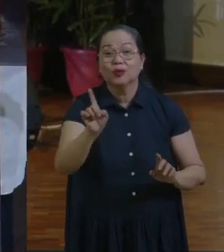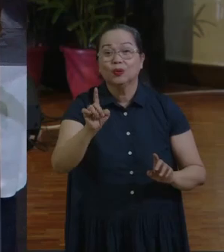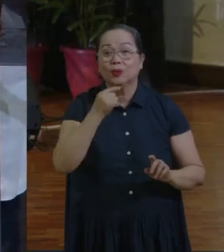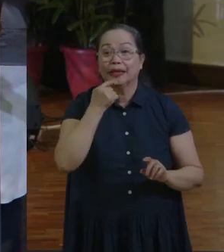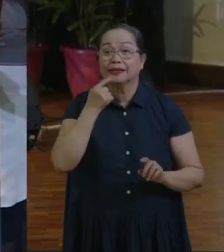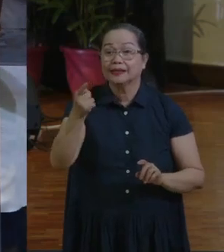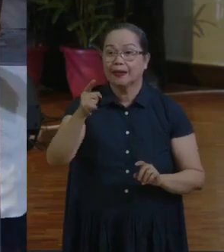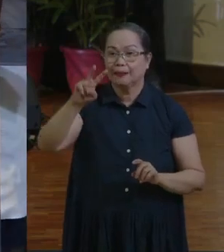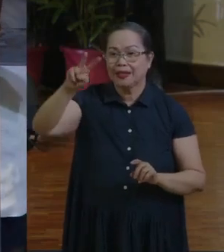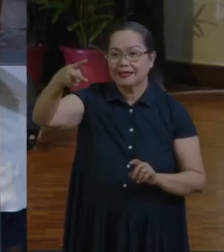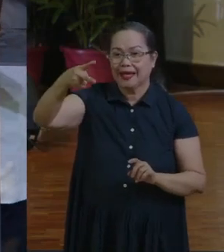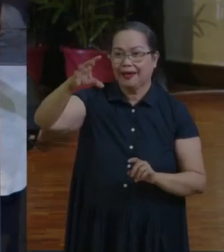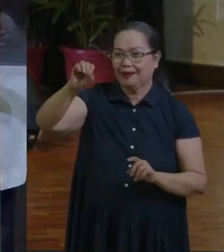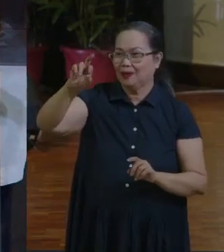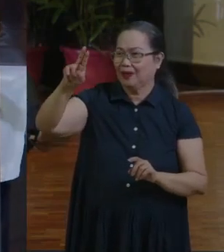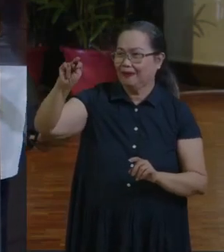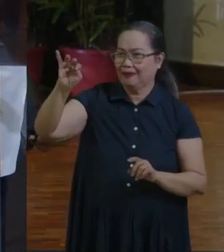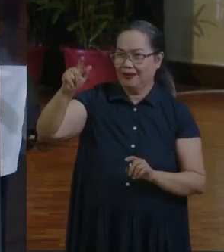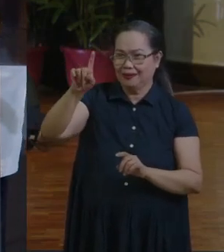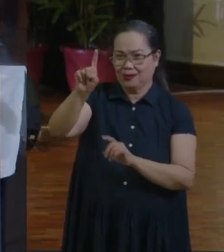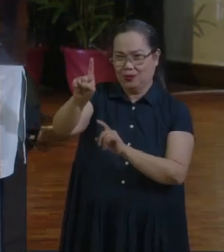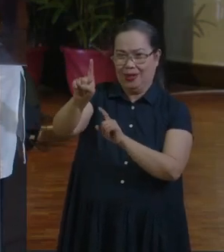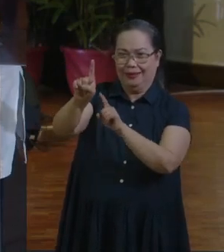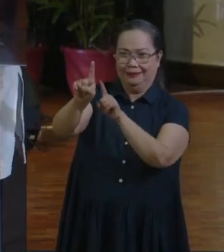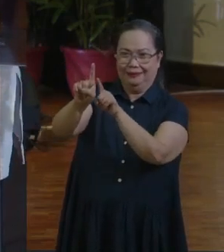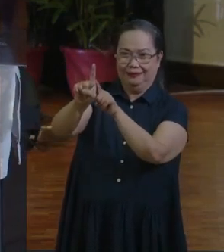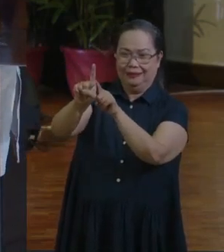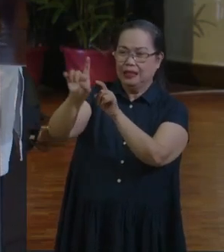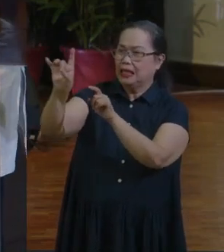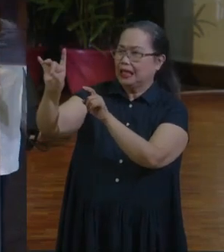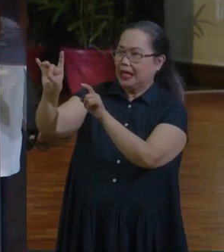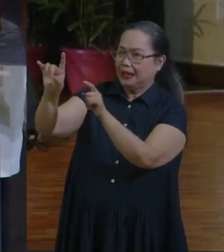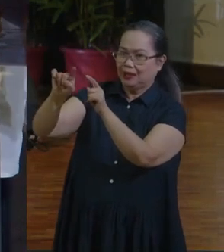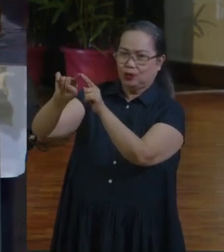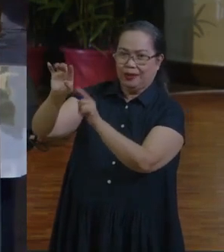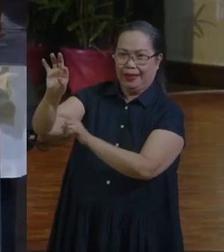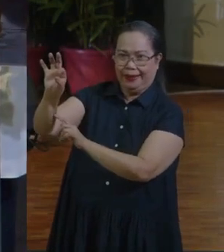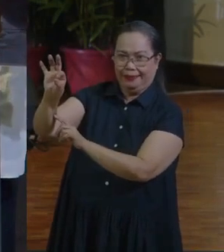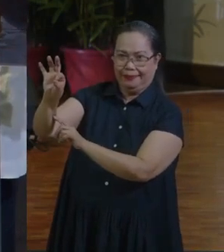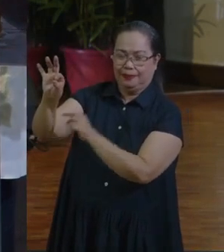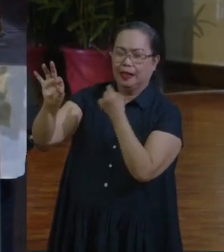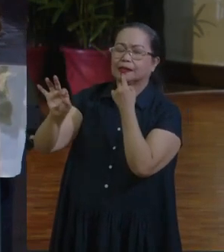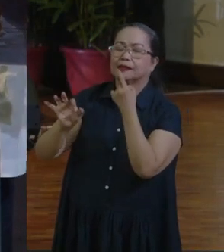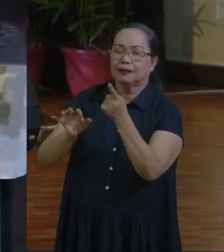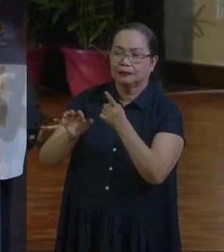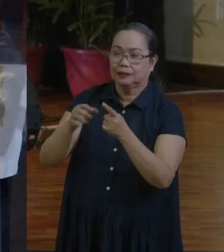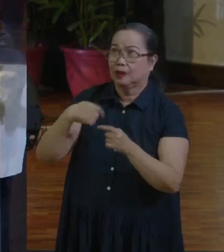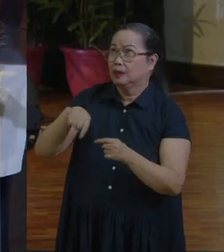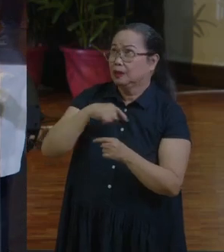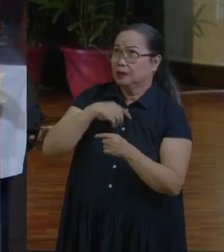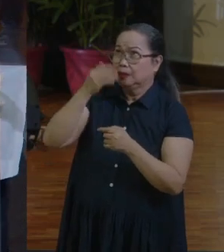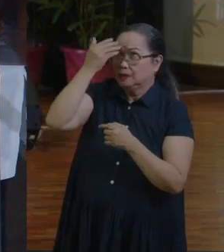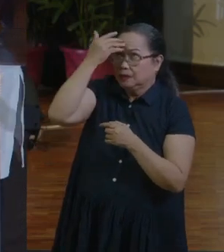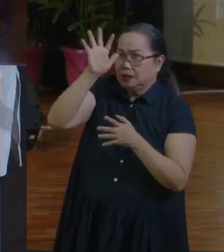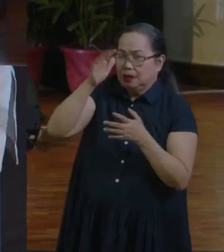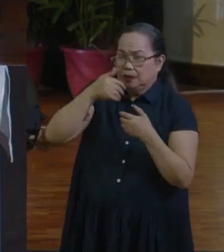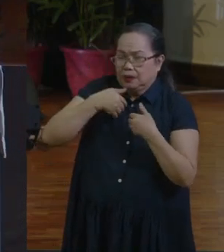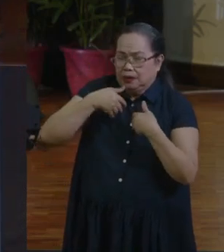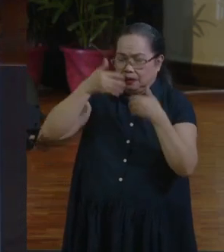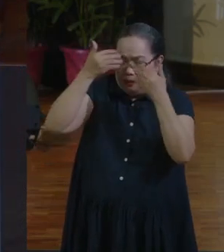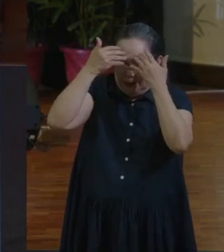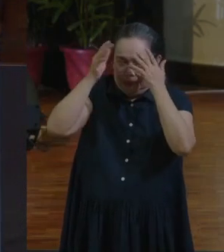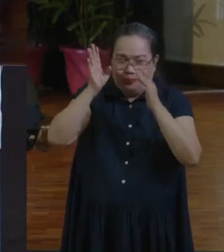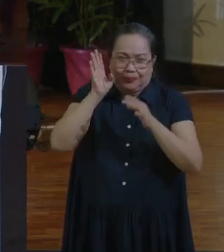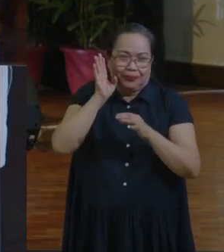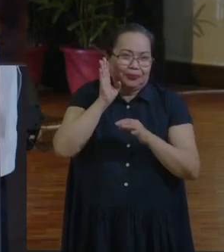niya sa 2 Corinthians 1, 8 to 9. For we do not want you to be unaware, brothers,